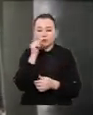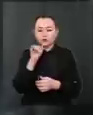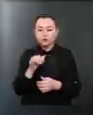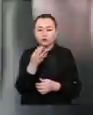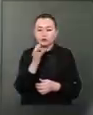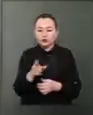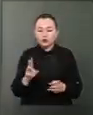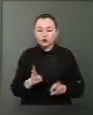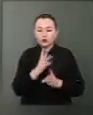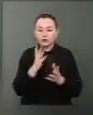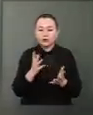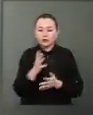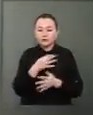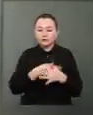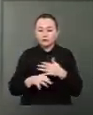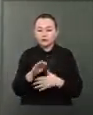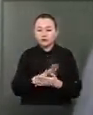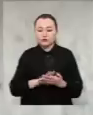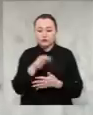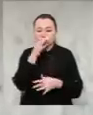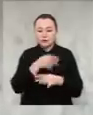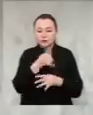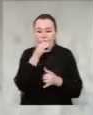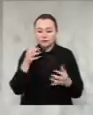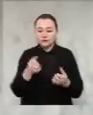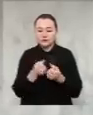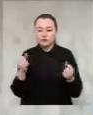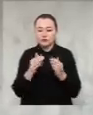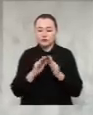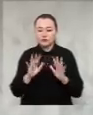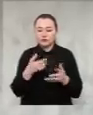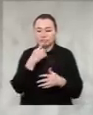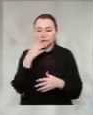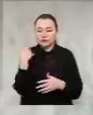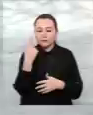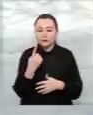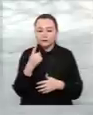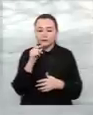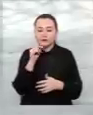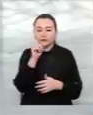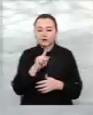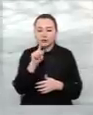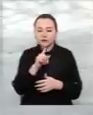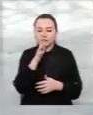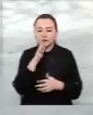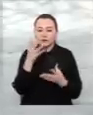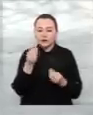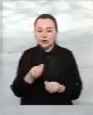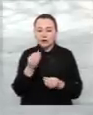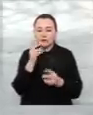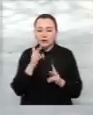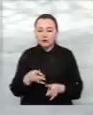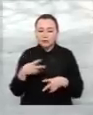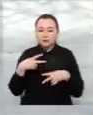шок. Никаких прогнозов они не дают. Взрыв в доме произошел накануне в 1:00 дня. Первыми к пострадавшим